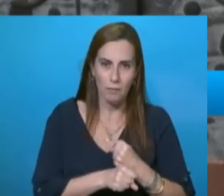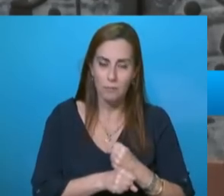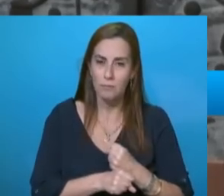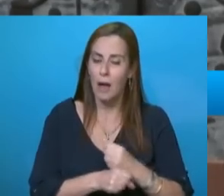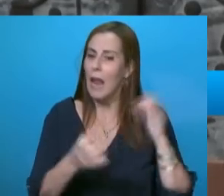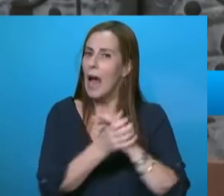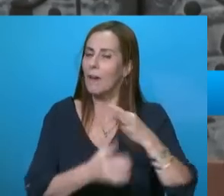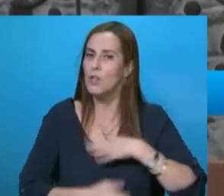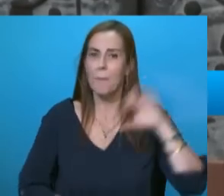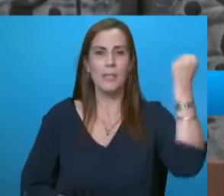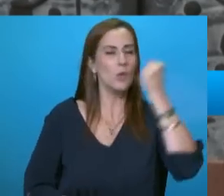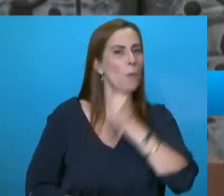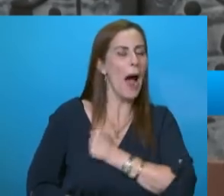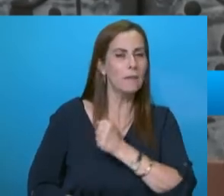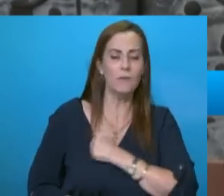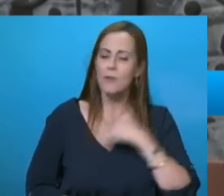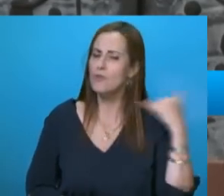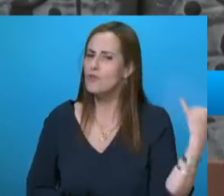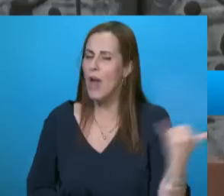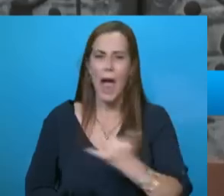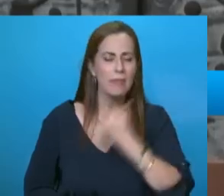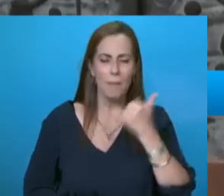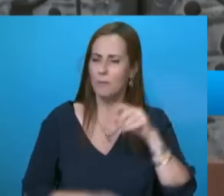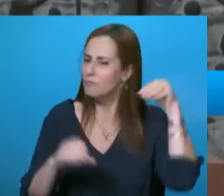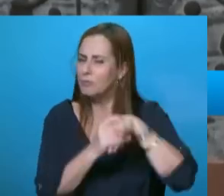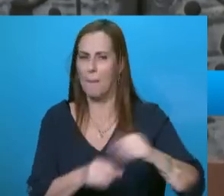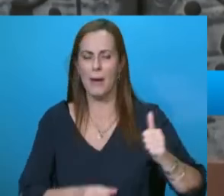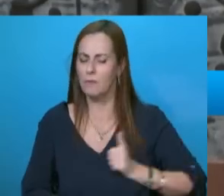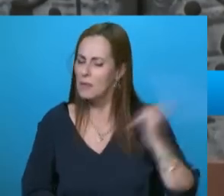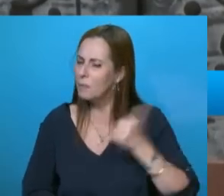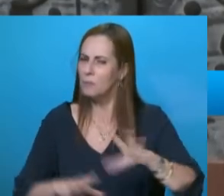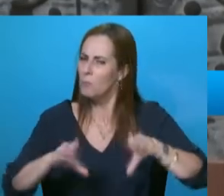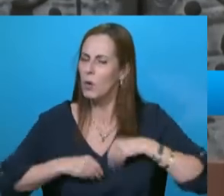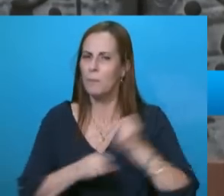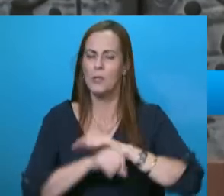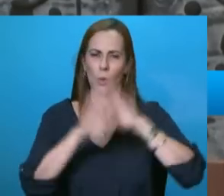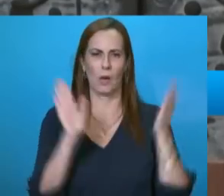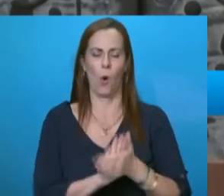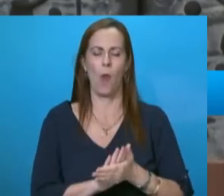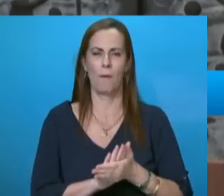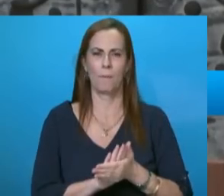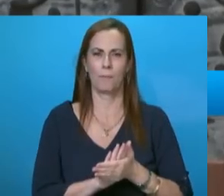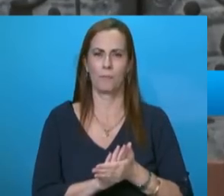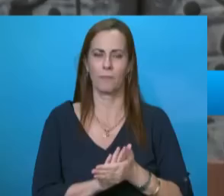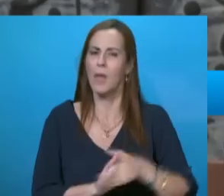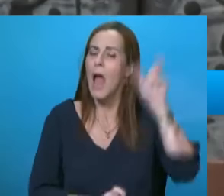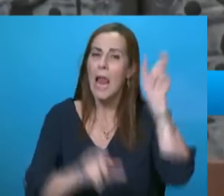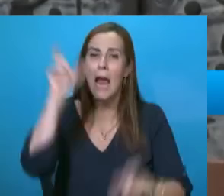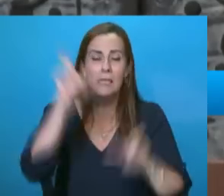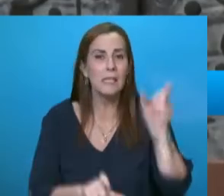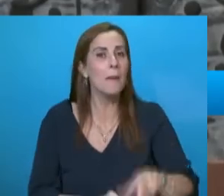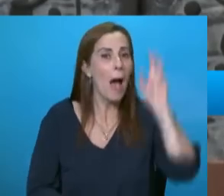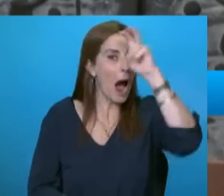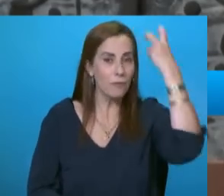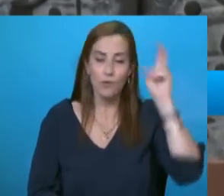לחבריי מהציונות הדתית שנמצאים תמיד תחת האלונקה ונכונים לכל משימה לאומית. לאזרחים הערבים